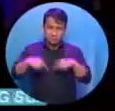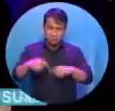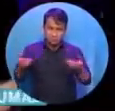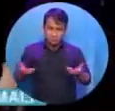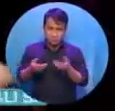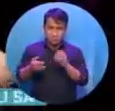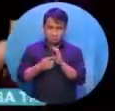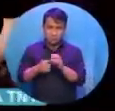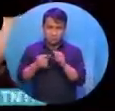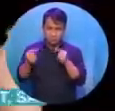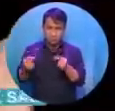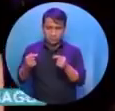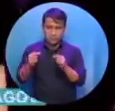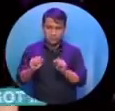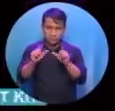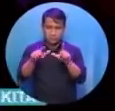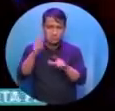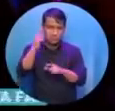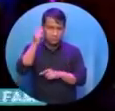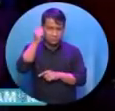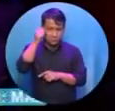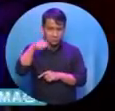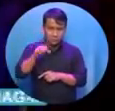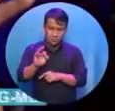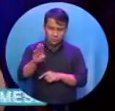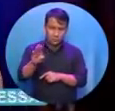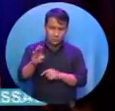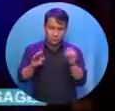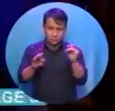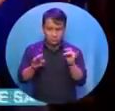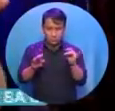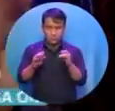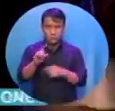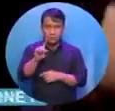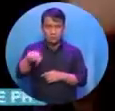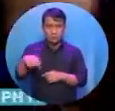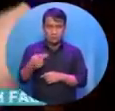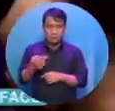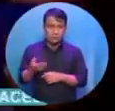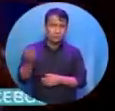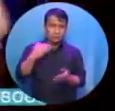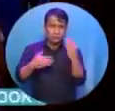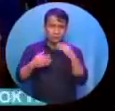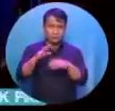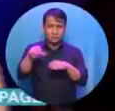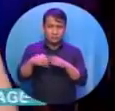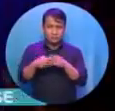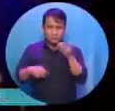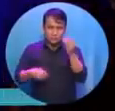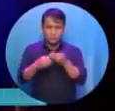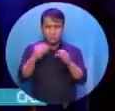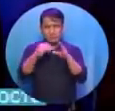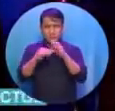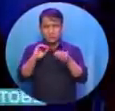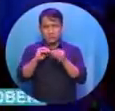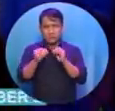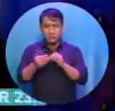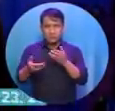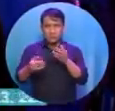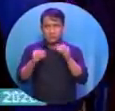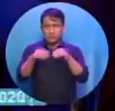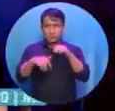it. Bakbakan na tayo sa live stream ng Idol in Action sa Facebook page at YouTube channel ng 1PH. Tara na, ulanin nyo na kami ng mga comments. Sali na rin kayo sa